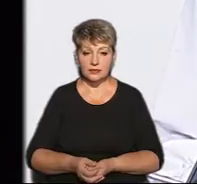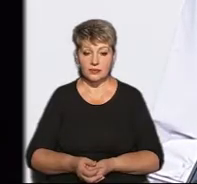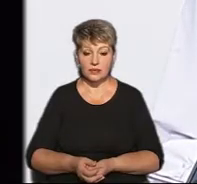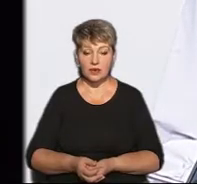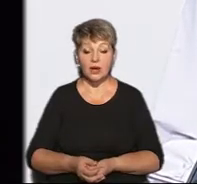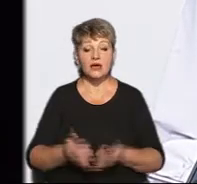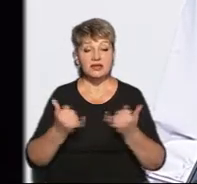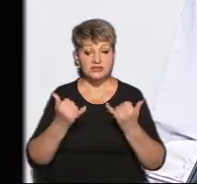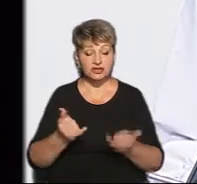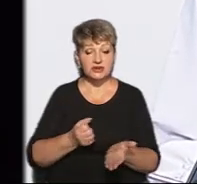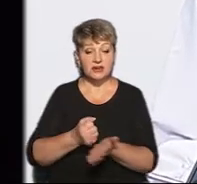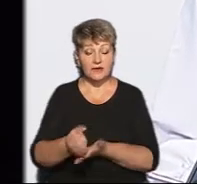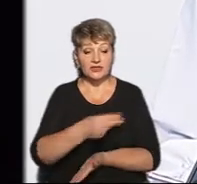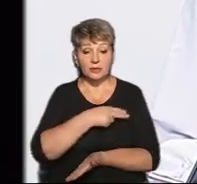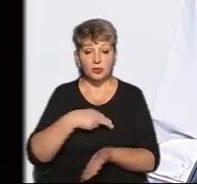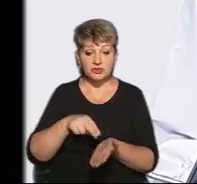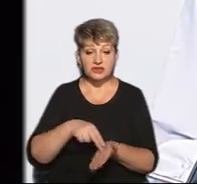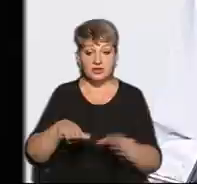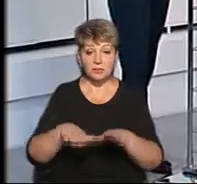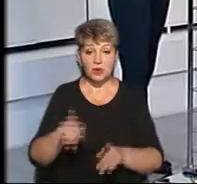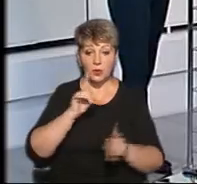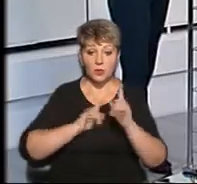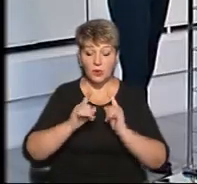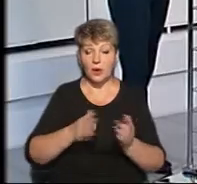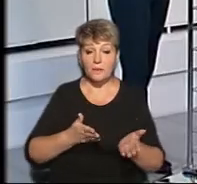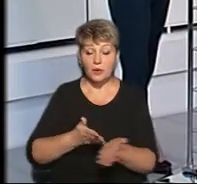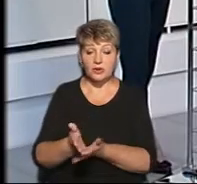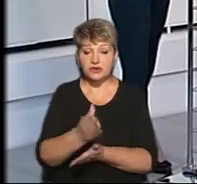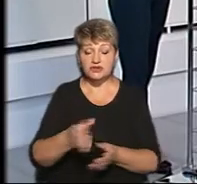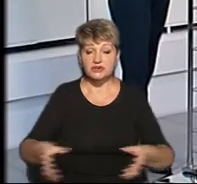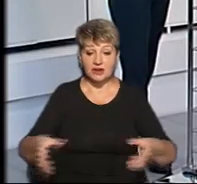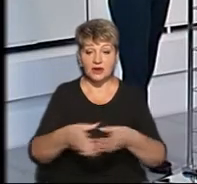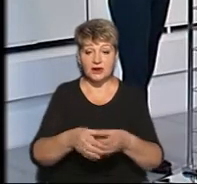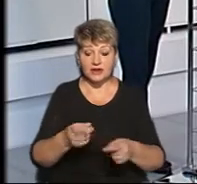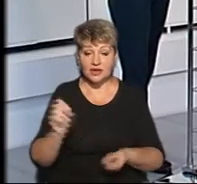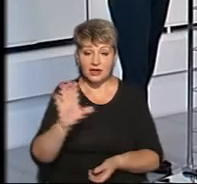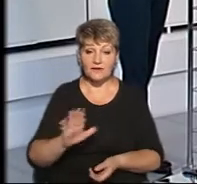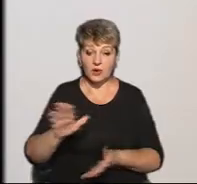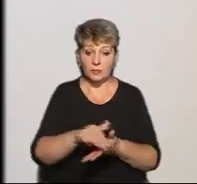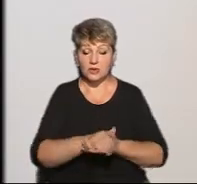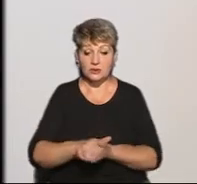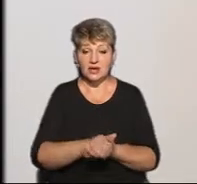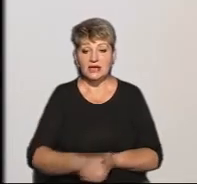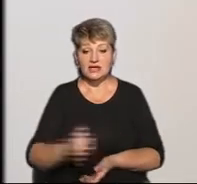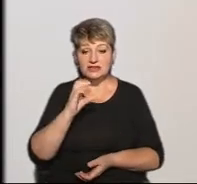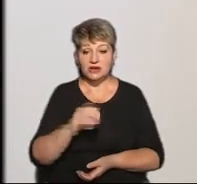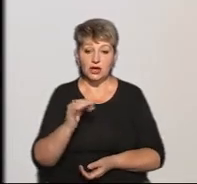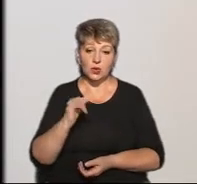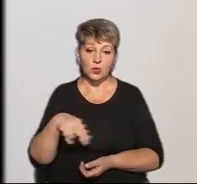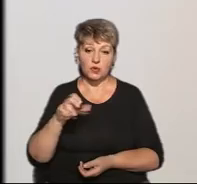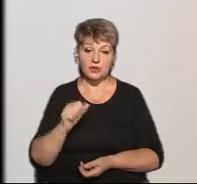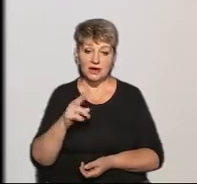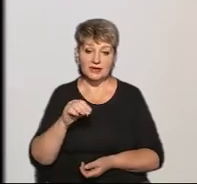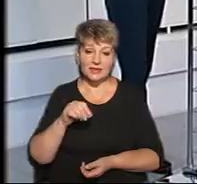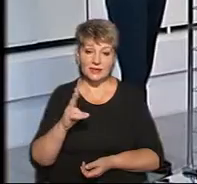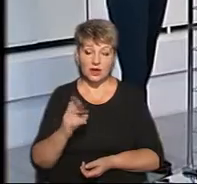У студії кандидат у депутати Черкаської міської ради від політичної партії «Європейська солідарність» Сергій Кудактін. Вітаю вас. Вітаю.